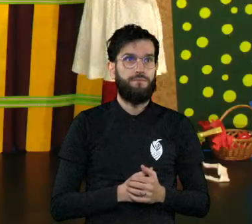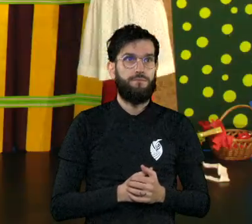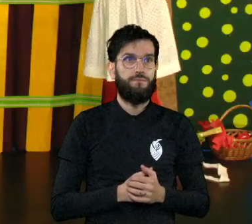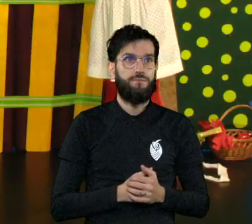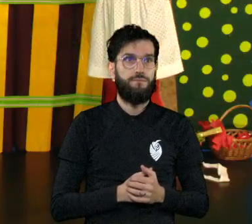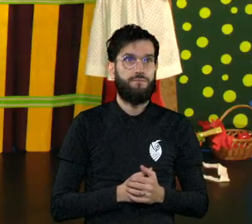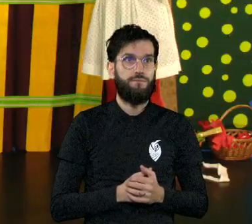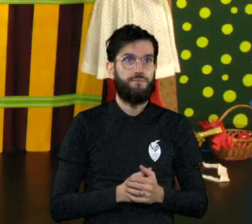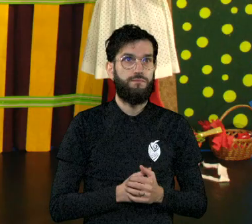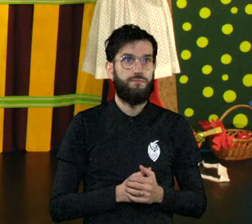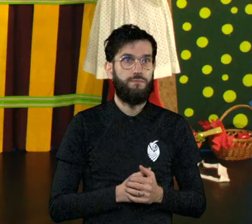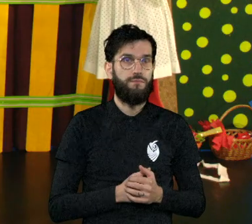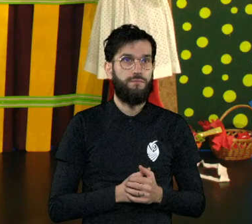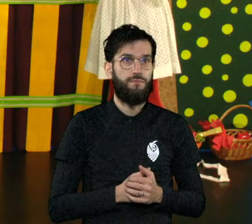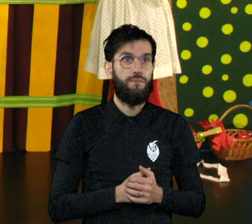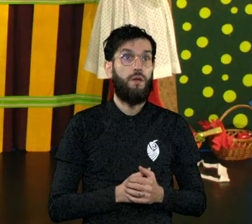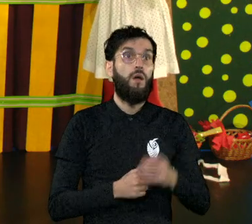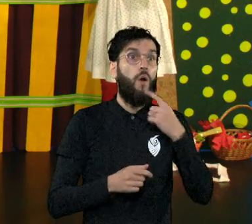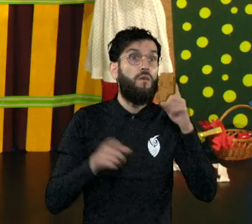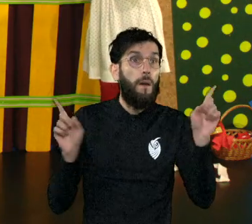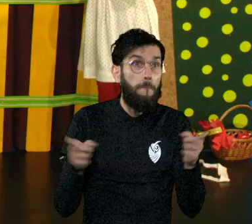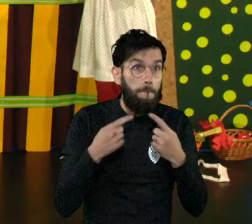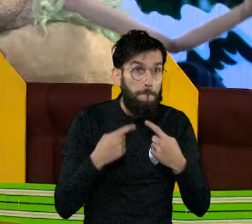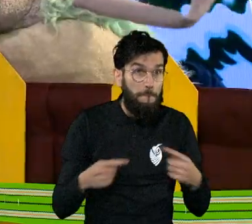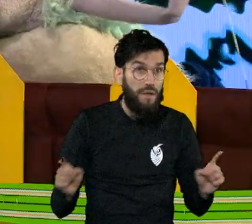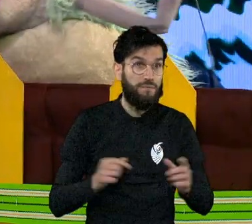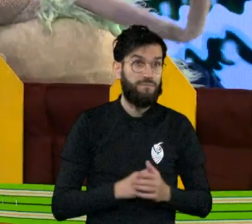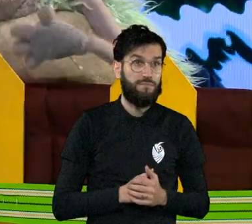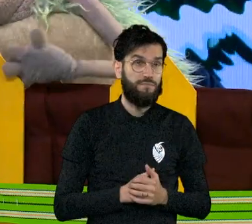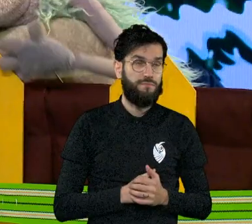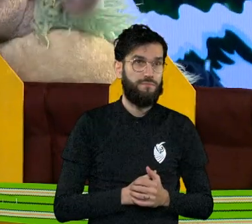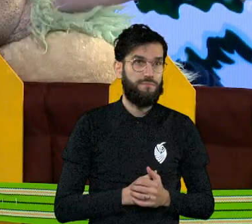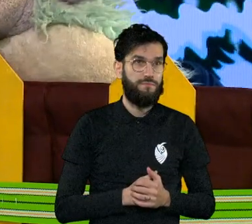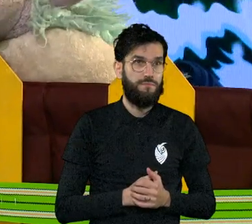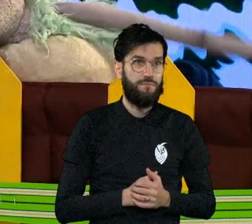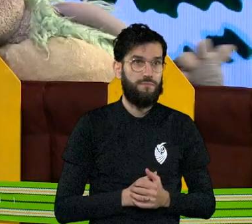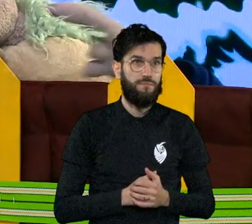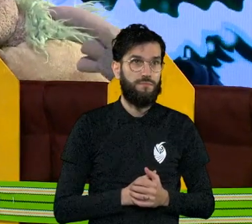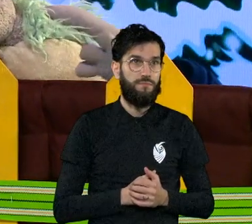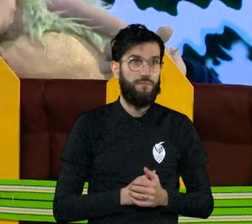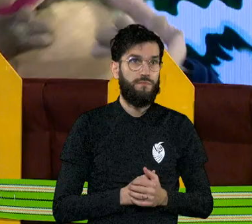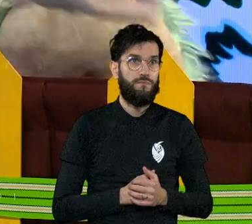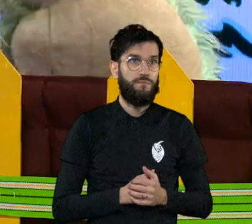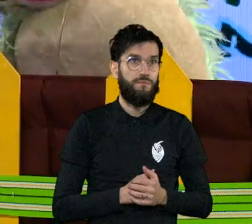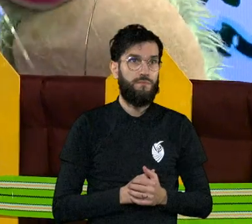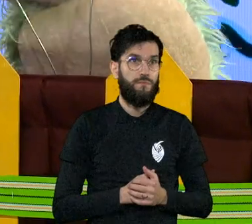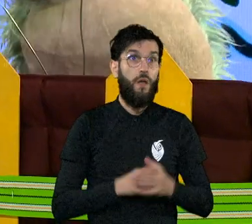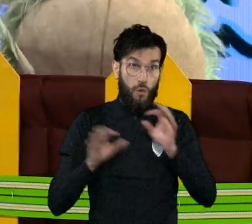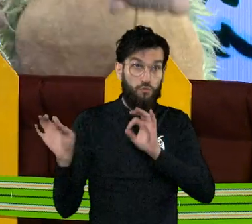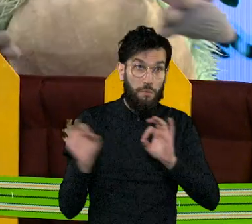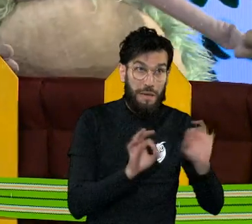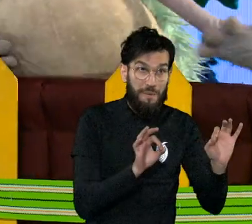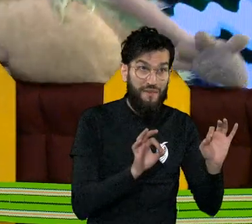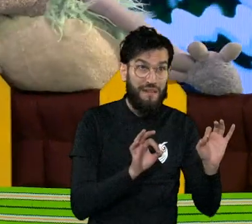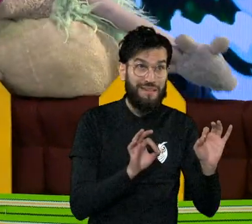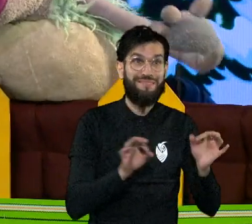A tá pesnička je o snežiku. Ako inak? Tak, ste pripravení na to? Myslím, že áno. Poďme